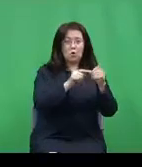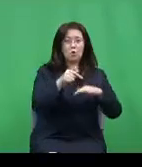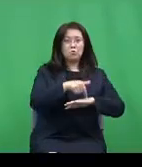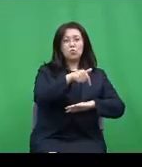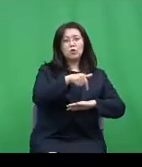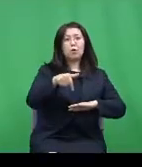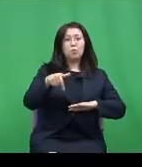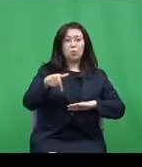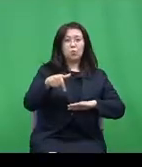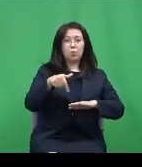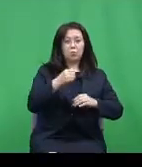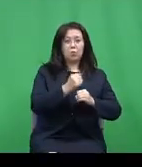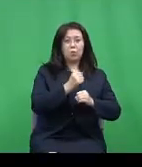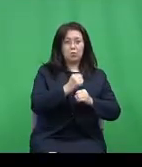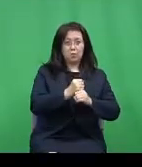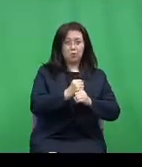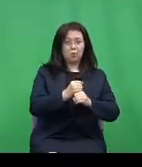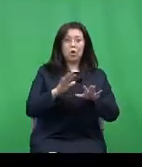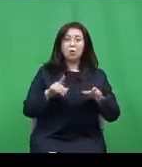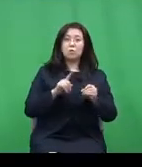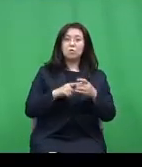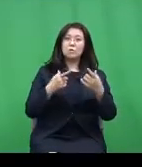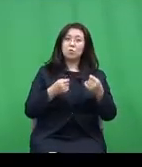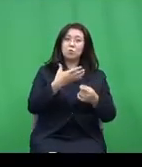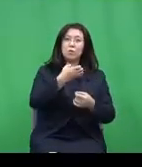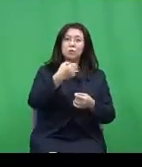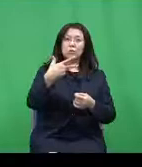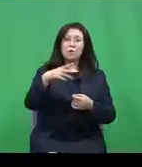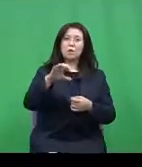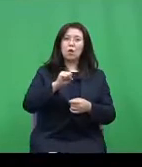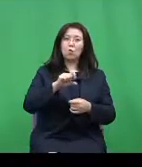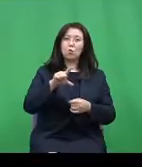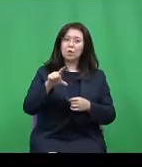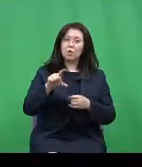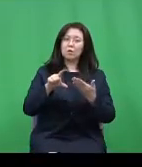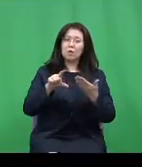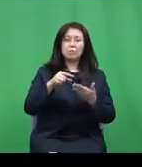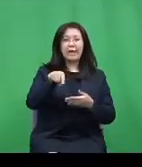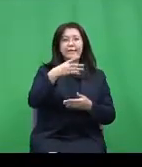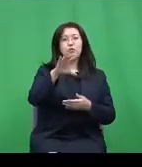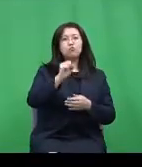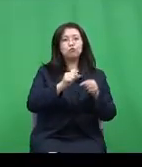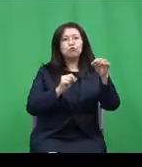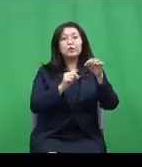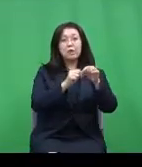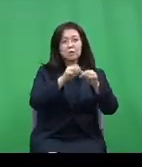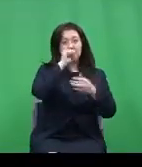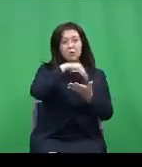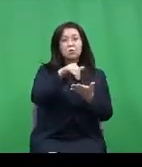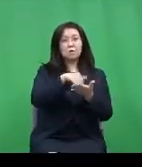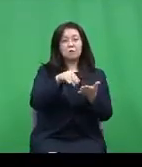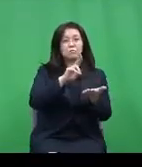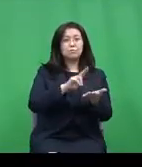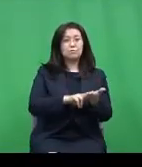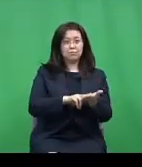のプロジェクトを作って、まあ、一応今年も確か97億円でしたかね、100億近い予